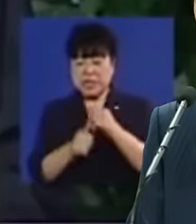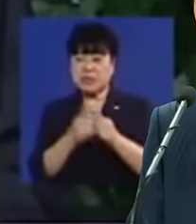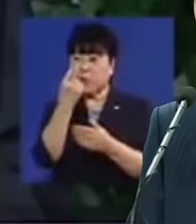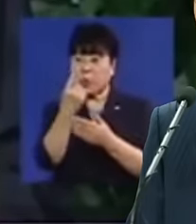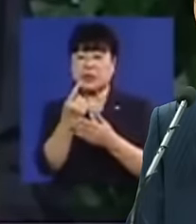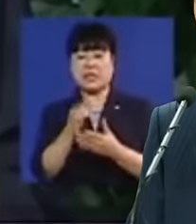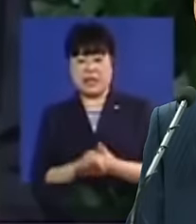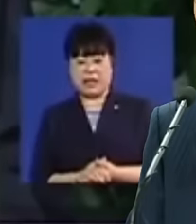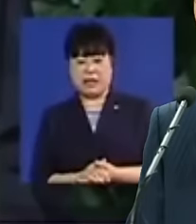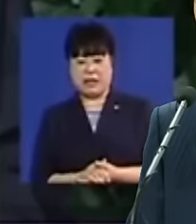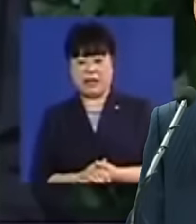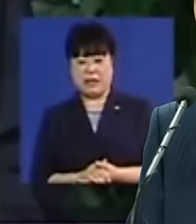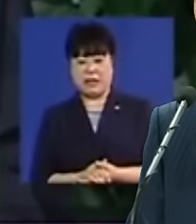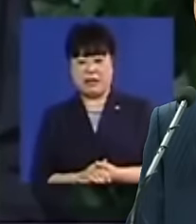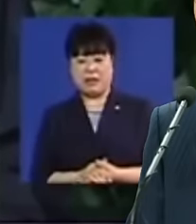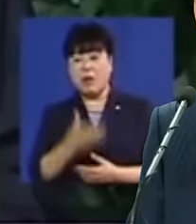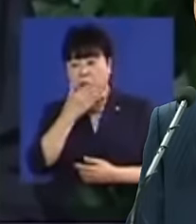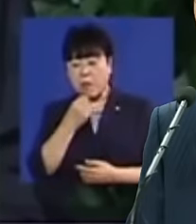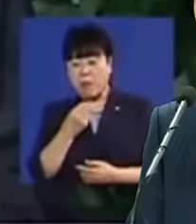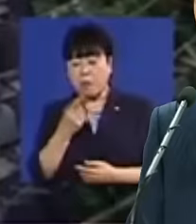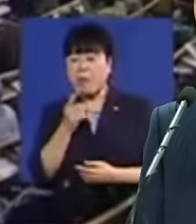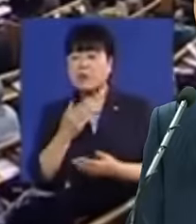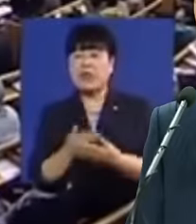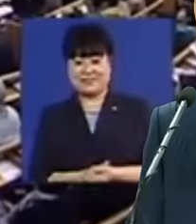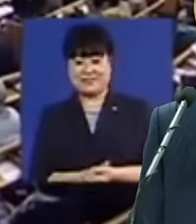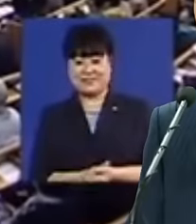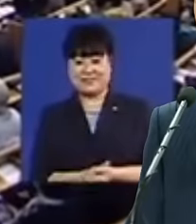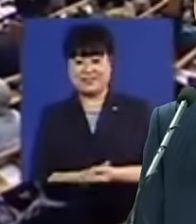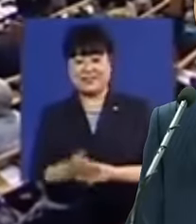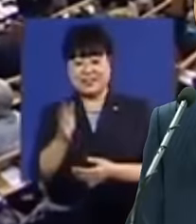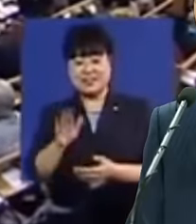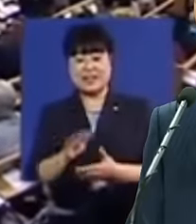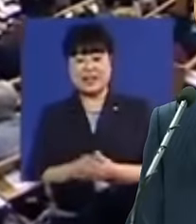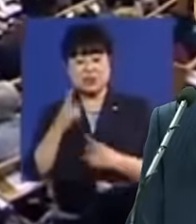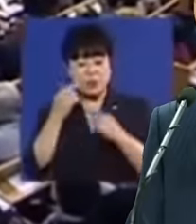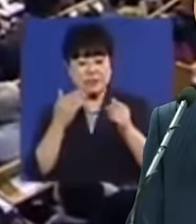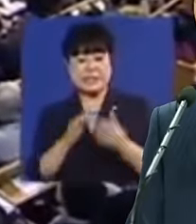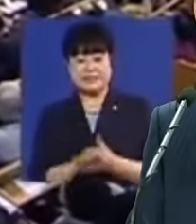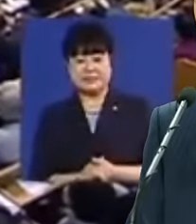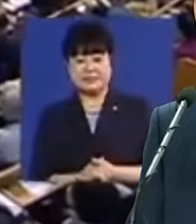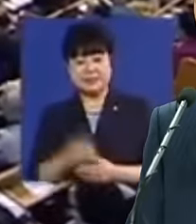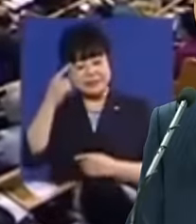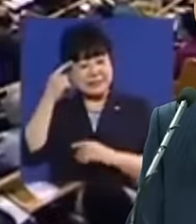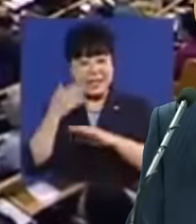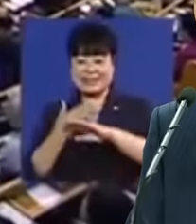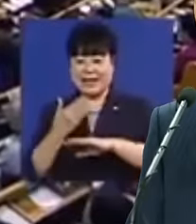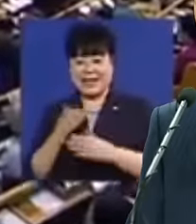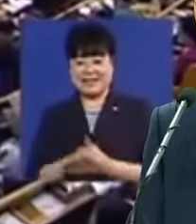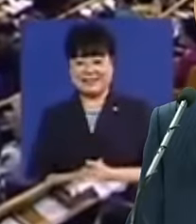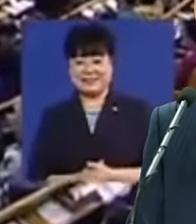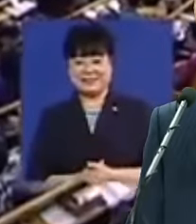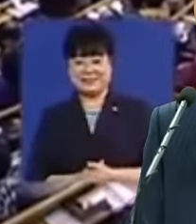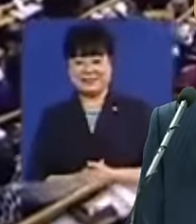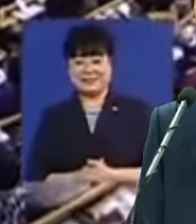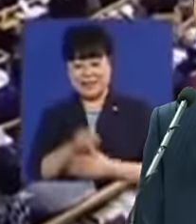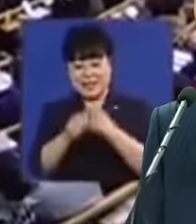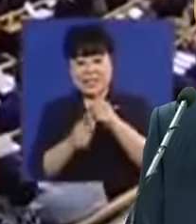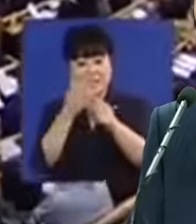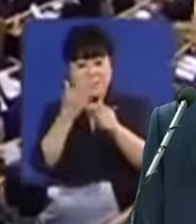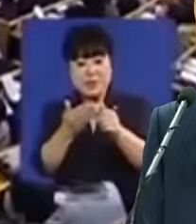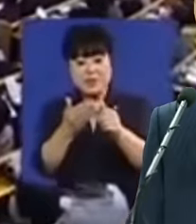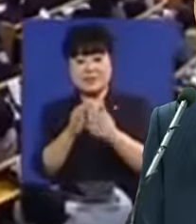나오면 복을 받느냐. 그런데 저는 그와 같이 생각을 안 합니다.